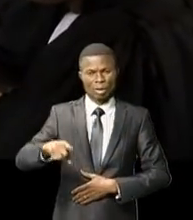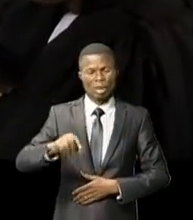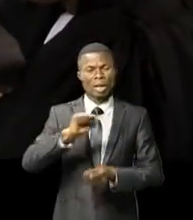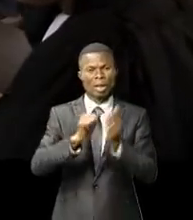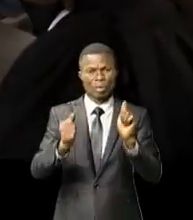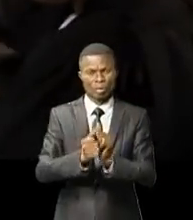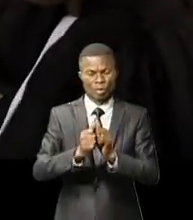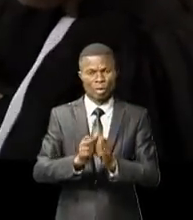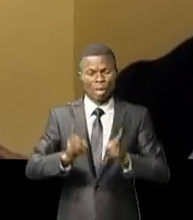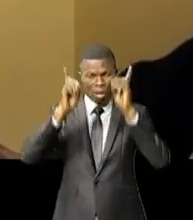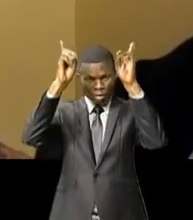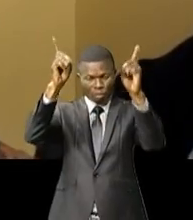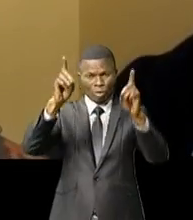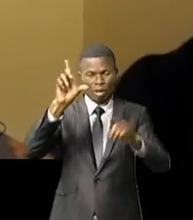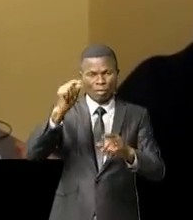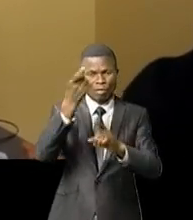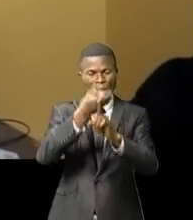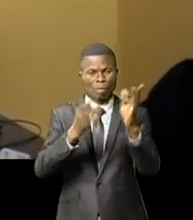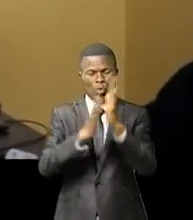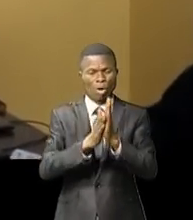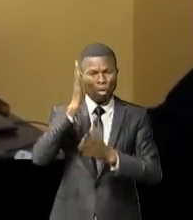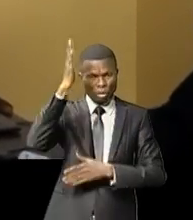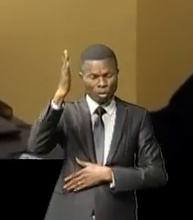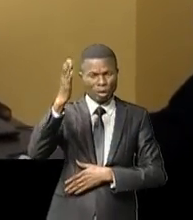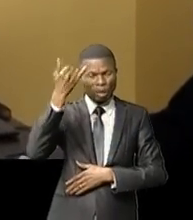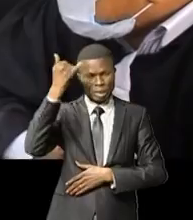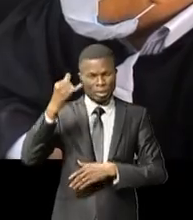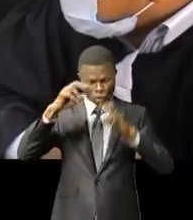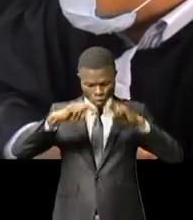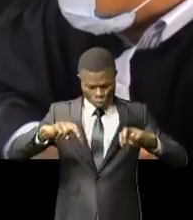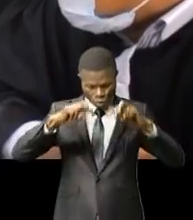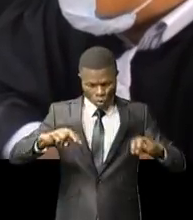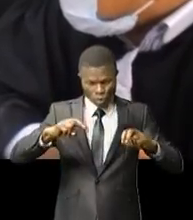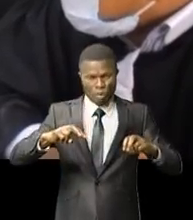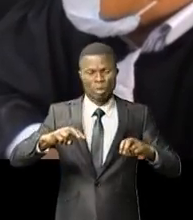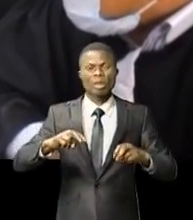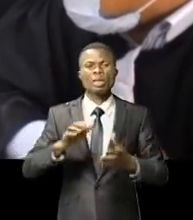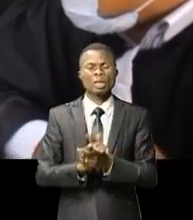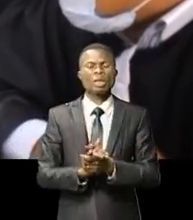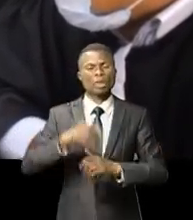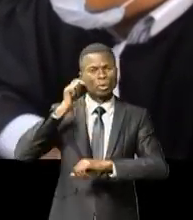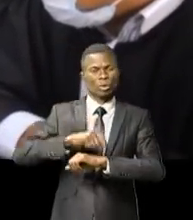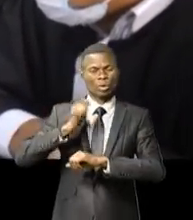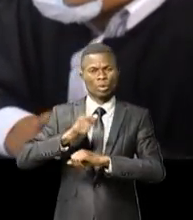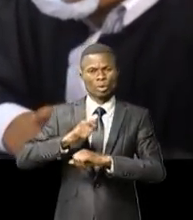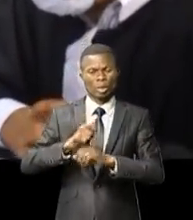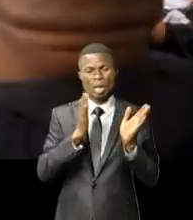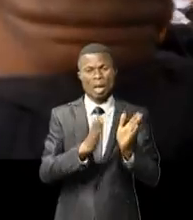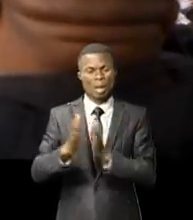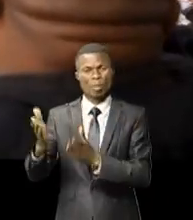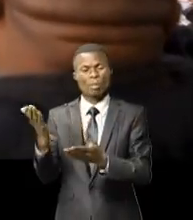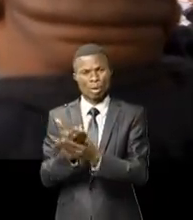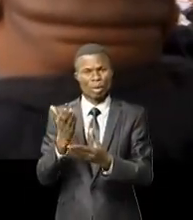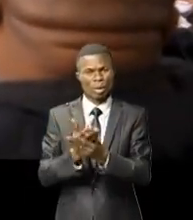l'affaire a été renvoyée au 20 octobre prochain dans le cadre de la procédure de mise en état judiciaire. Entendez la préparation du